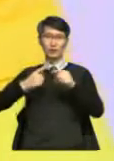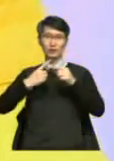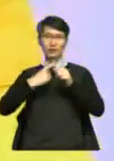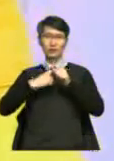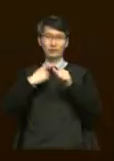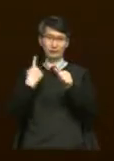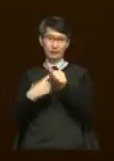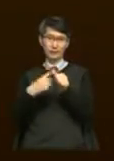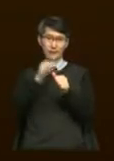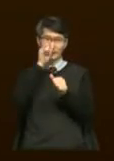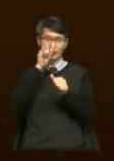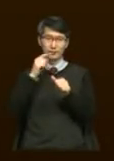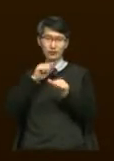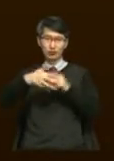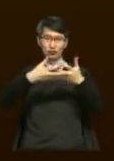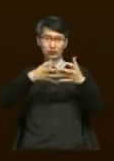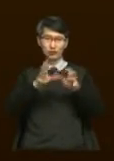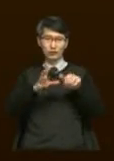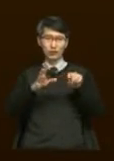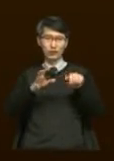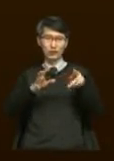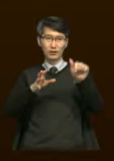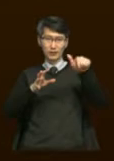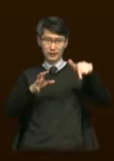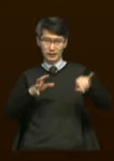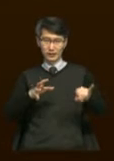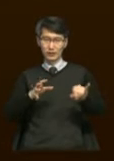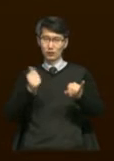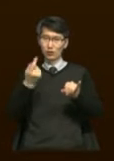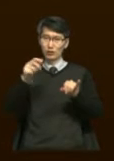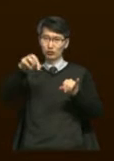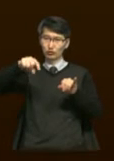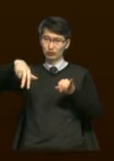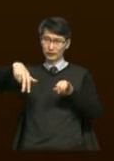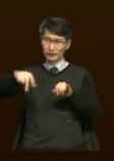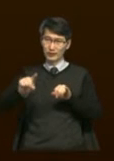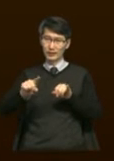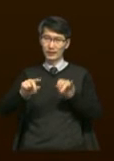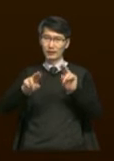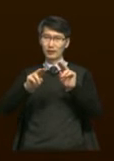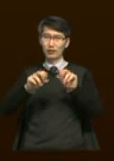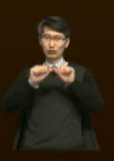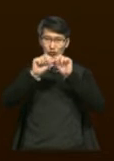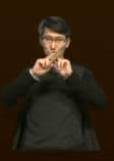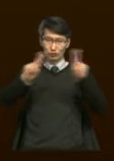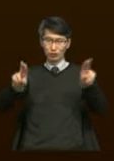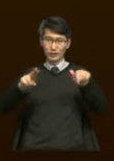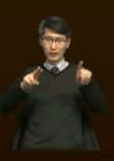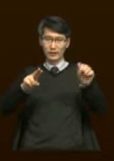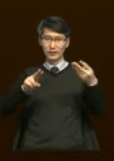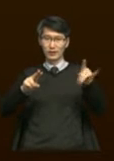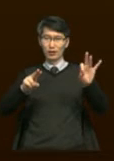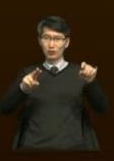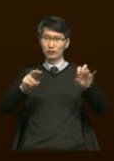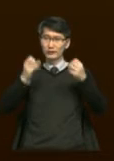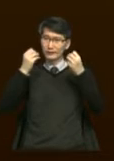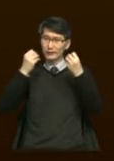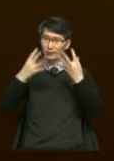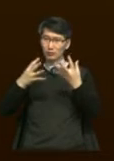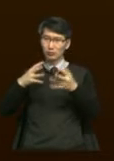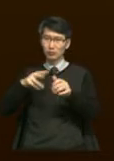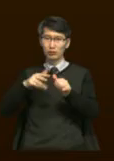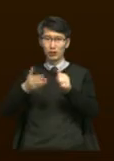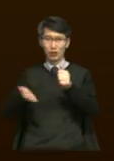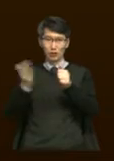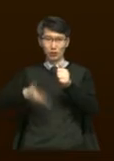비판했습니다. 민주당의 권혁기와 통합당의 황춘자 예비후보는 어디 가고 강태훈과 권영세 예비후보가